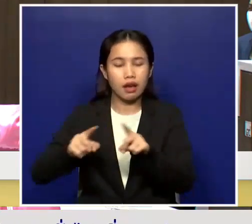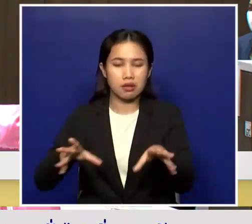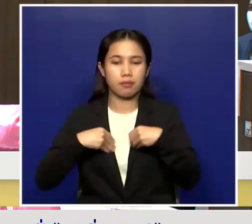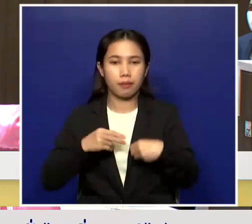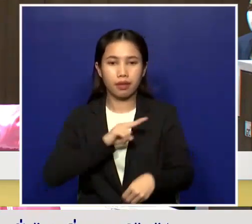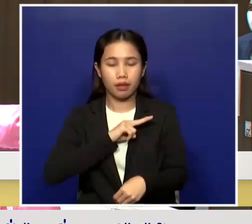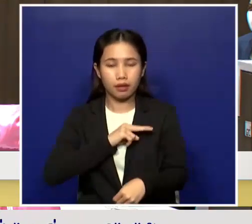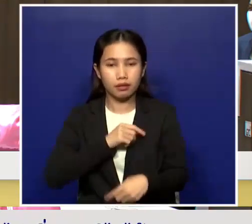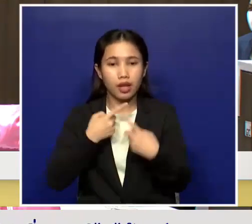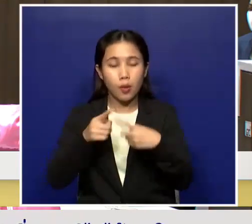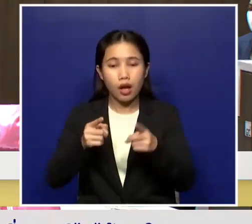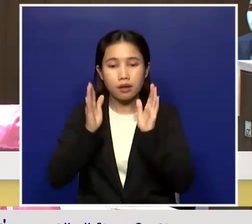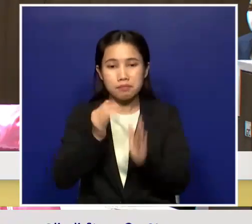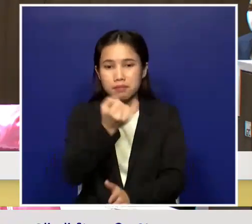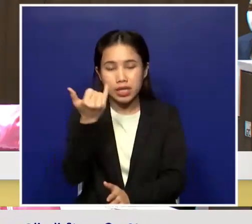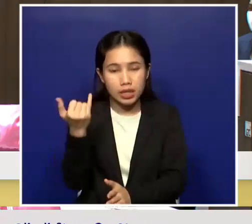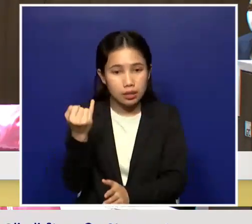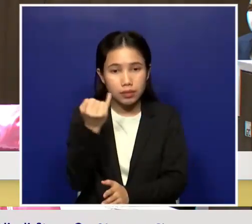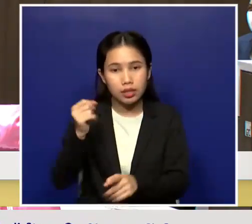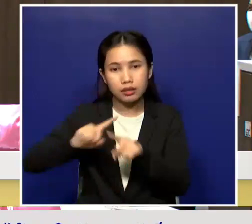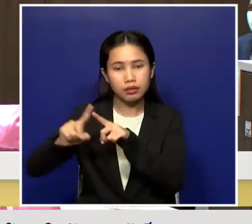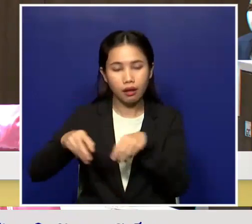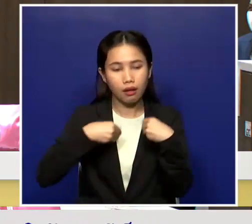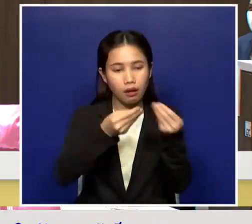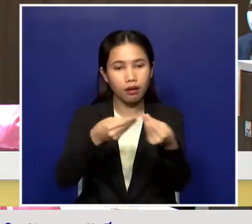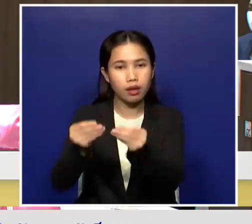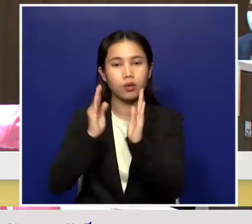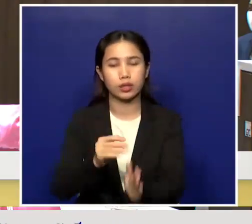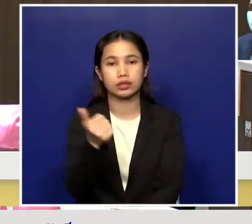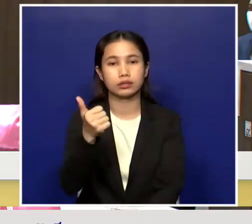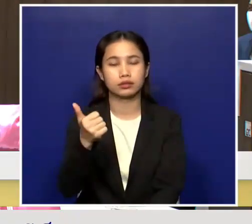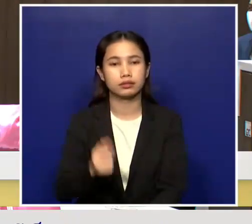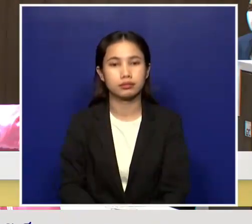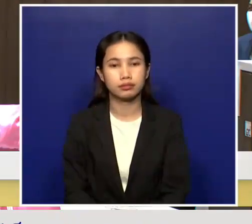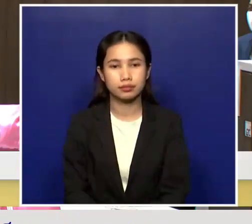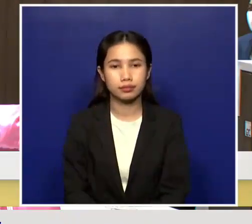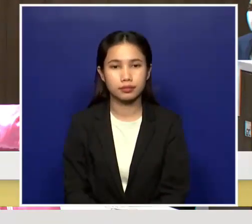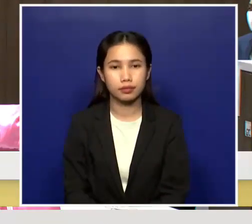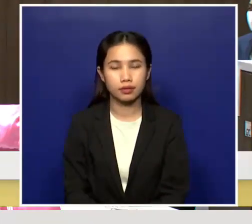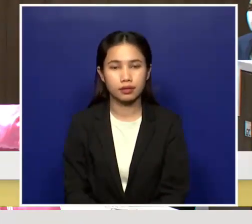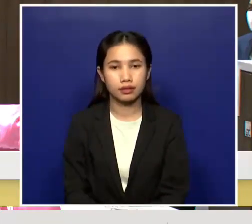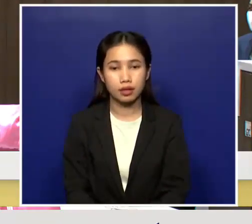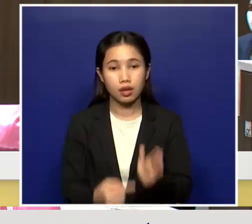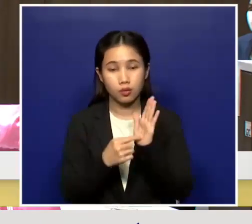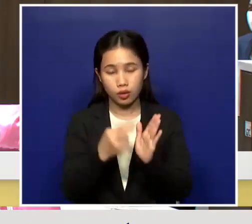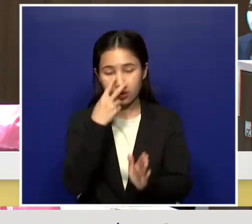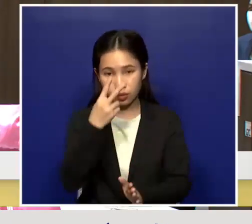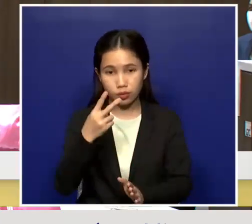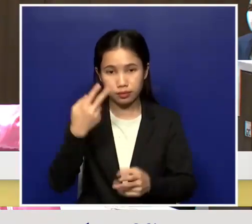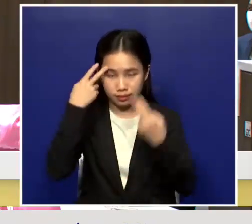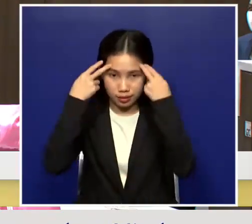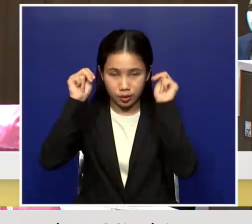ไม่ได้เอ่ยใครนะฮะนี่คือสิ่งที่คุณประยุทธ์ทำ ดูอย่างนะคุณประยุทธ์ยึดอำนาจเข้ามาเนี่ย